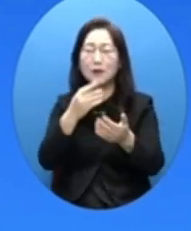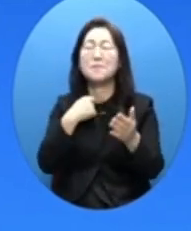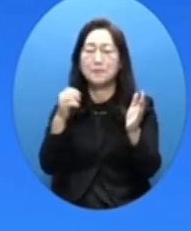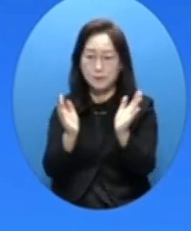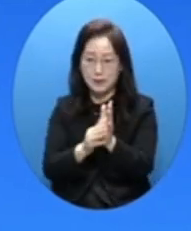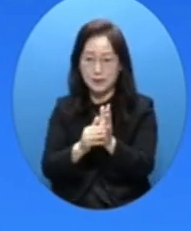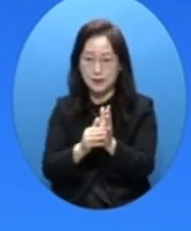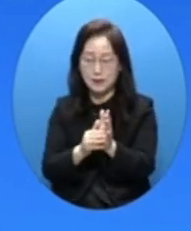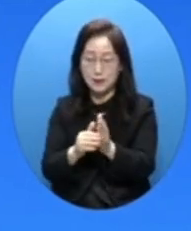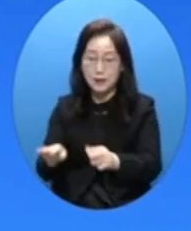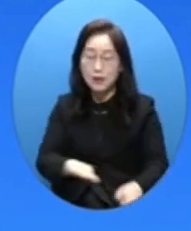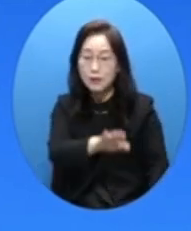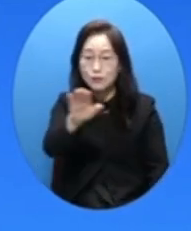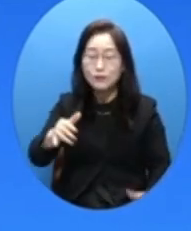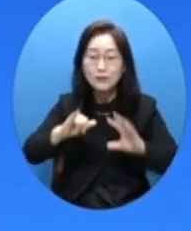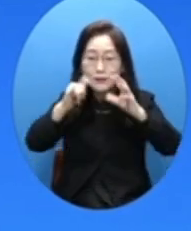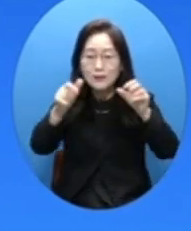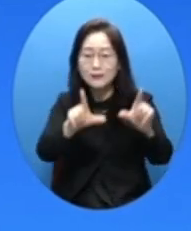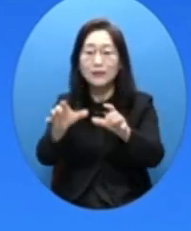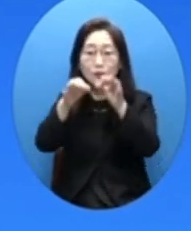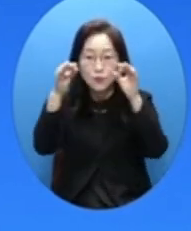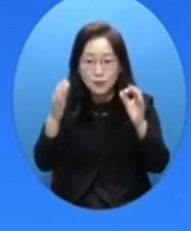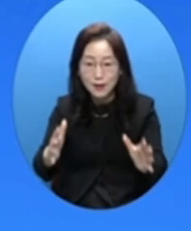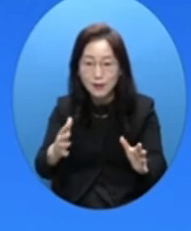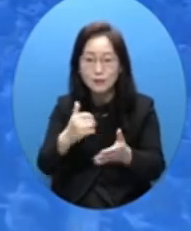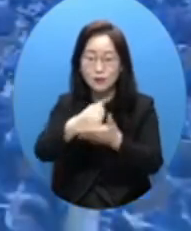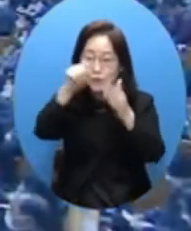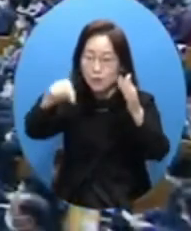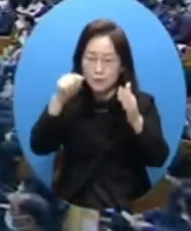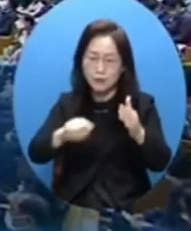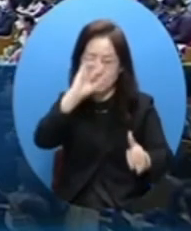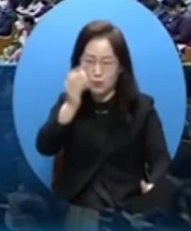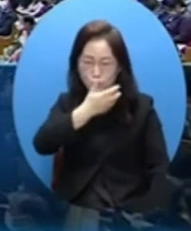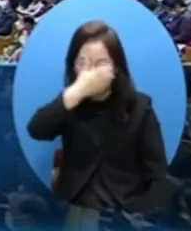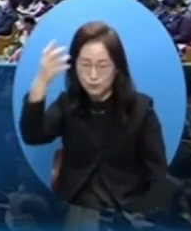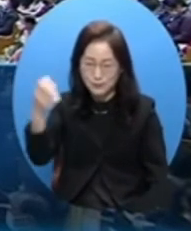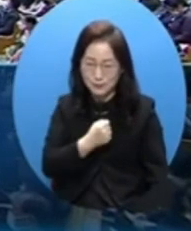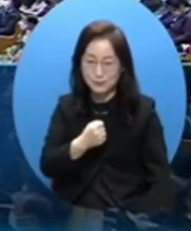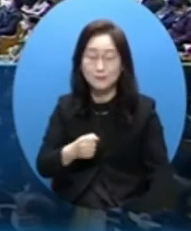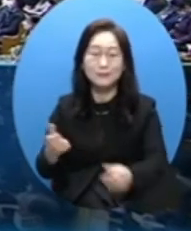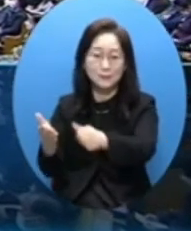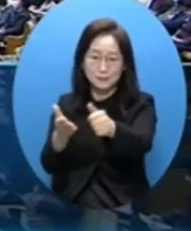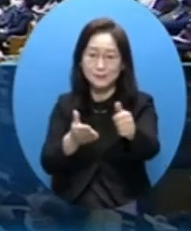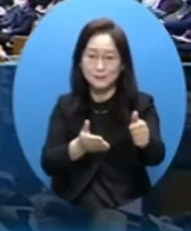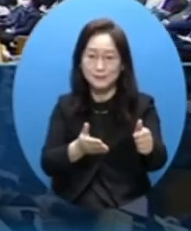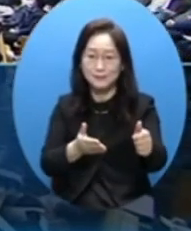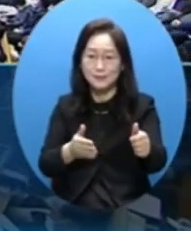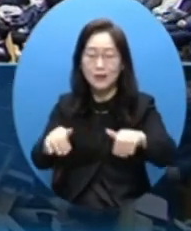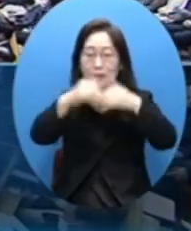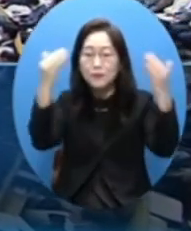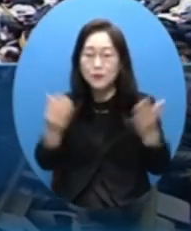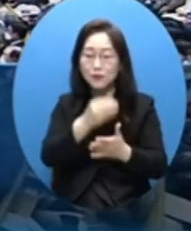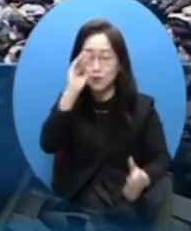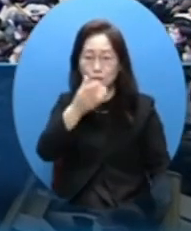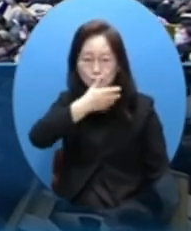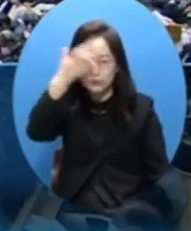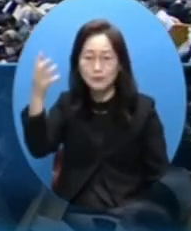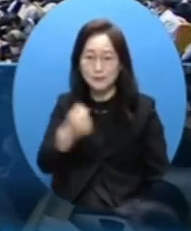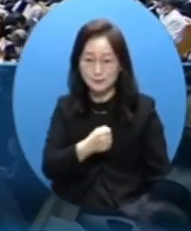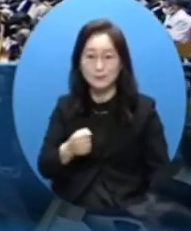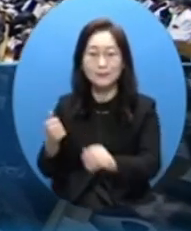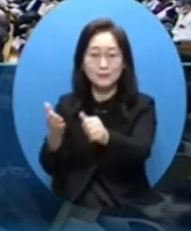우리는 이상 사랑하는 동안 주님 안에서 거룩한 꿈을 꾸어야 되는 것입니다 우리 모두가 거룩한 꿈을 꾸어야